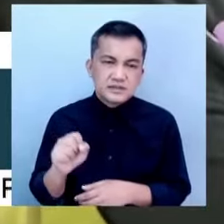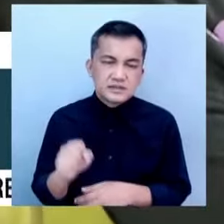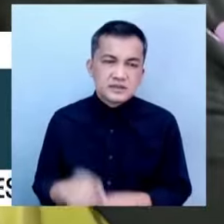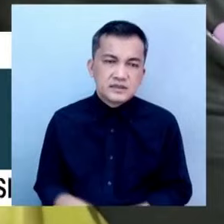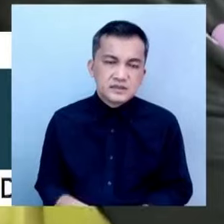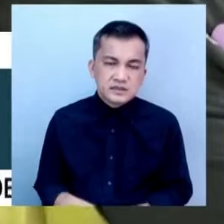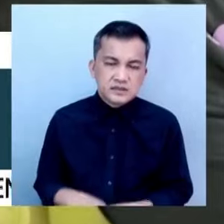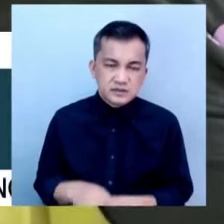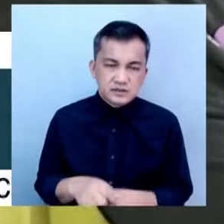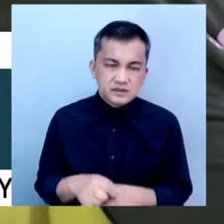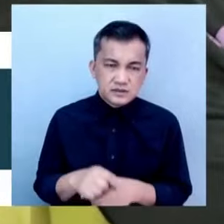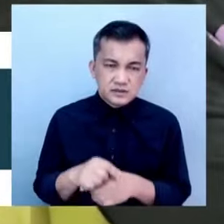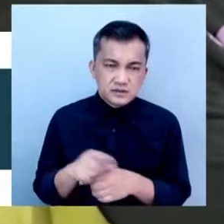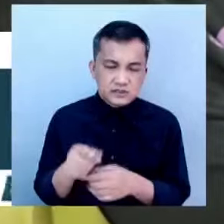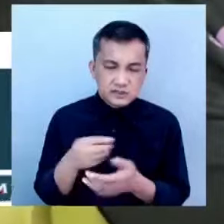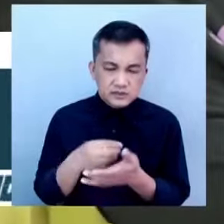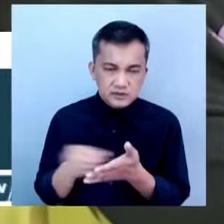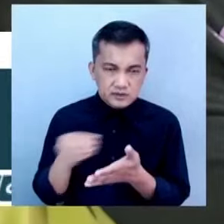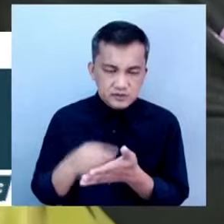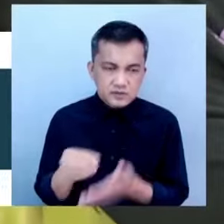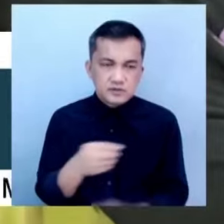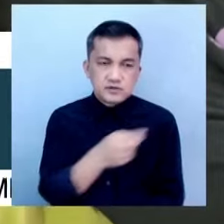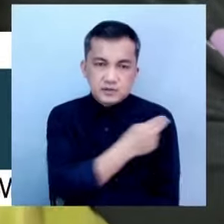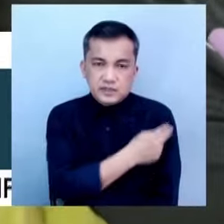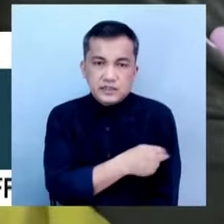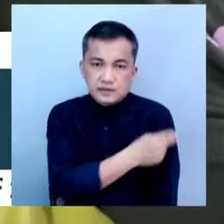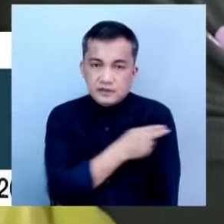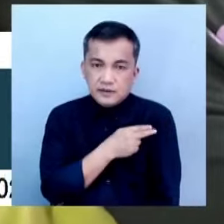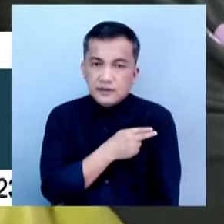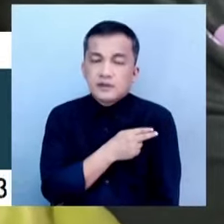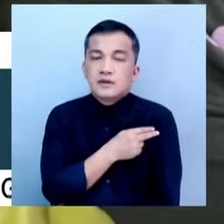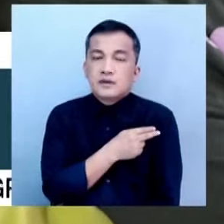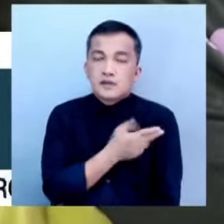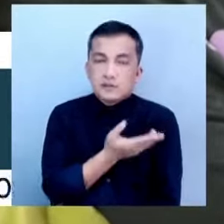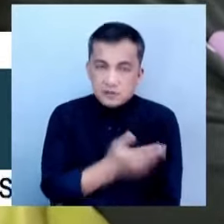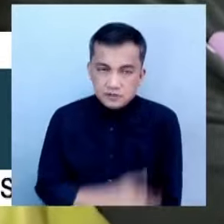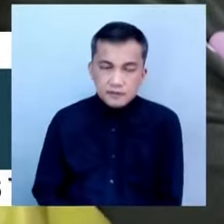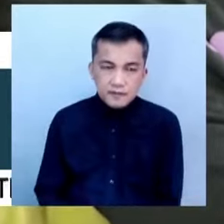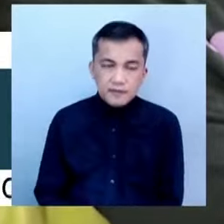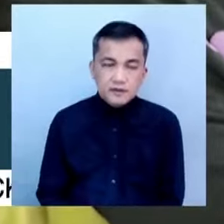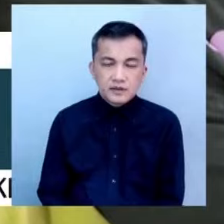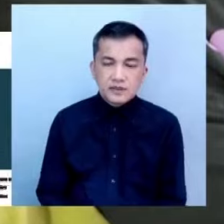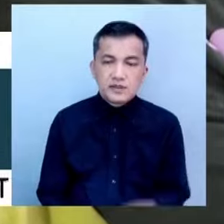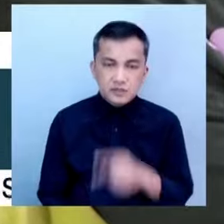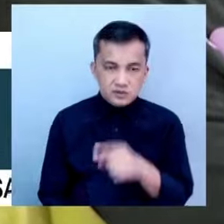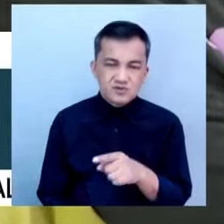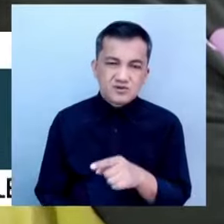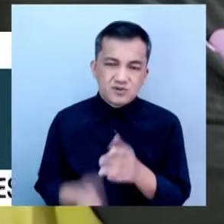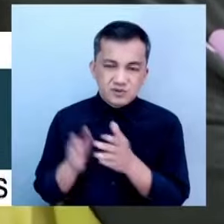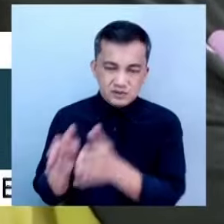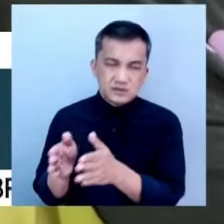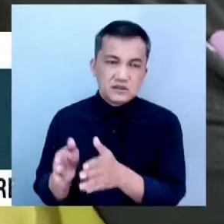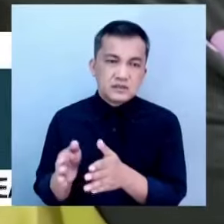na-cover ng ginamit sa ospital. Okay. So, ito yung lang yung option namin para